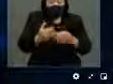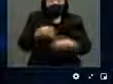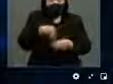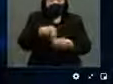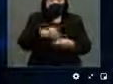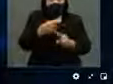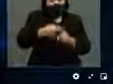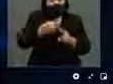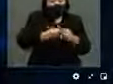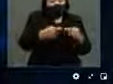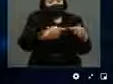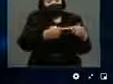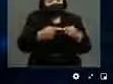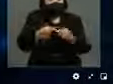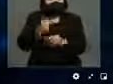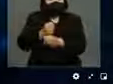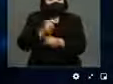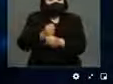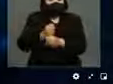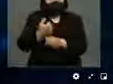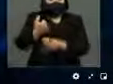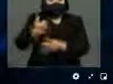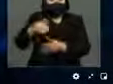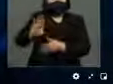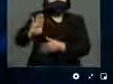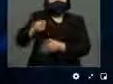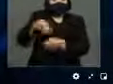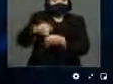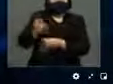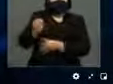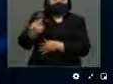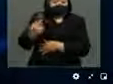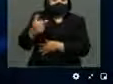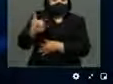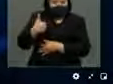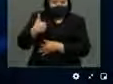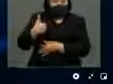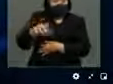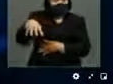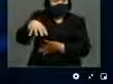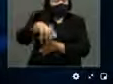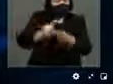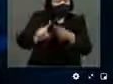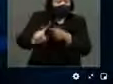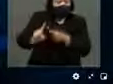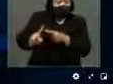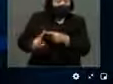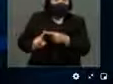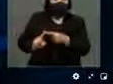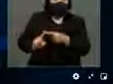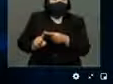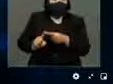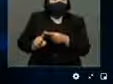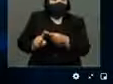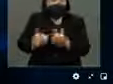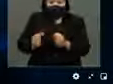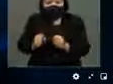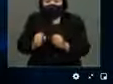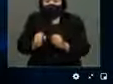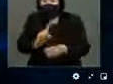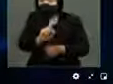ไปอีกของงานนี้อีก11บริษัทและอื่นๆอีกจุดๆนะครับซึ่งตอนนี้กำลังติดต